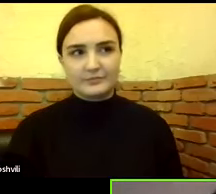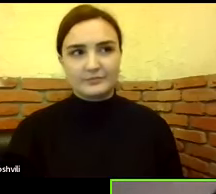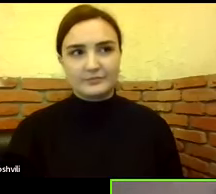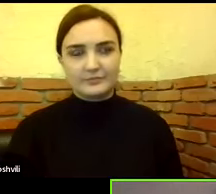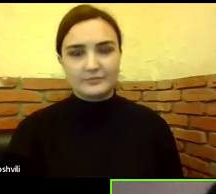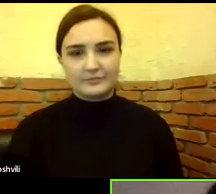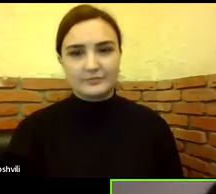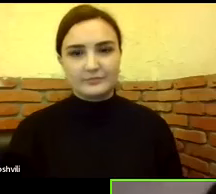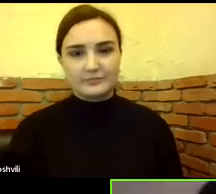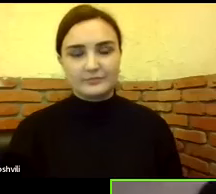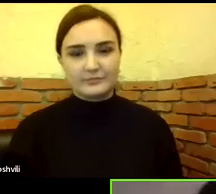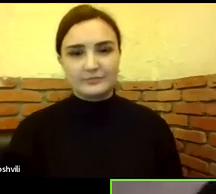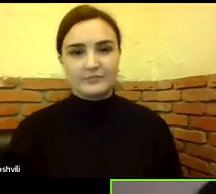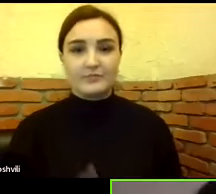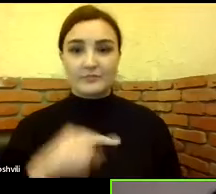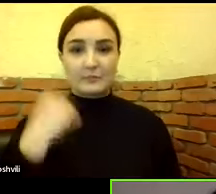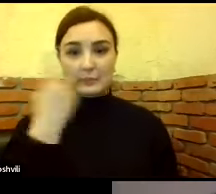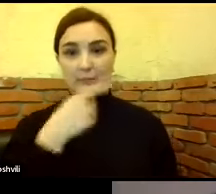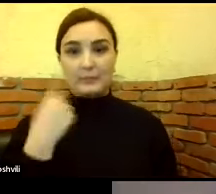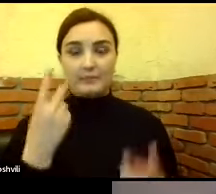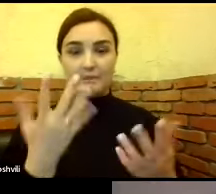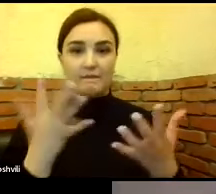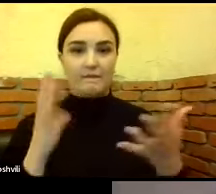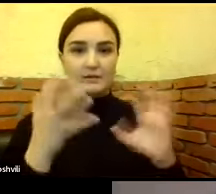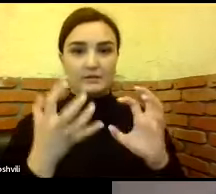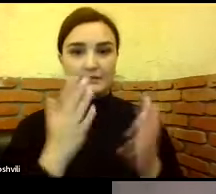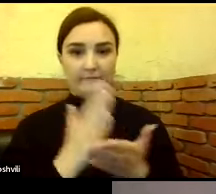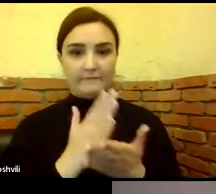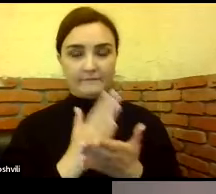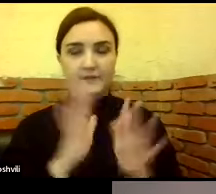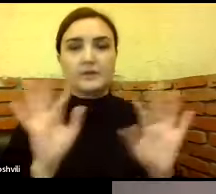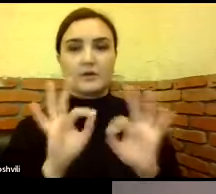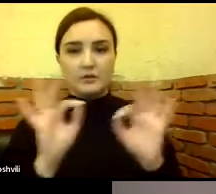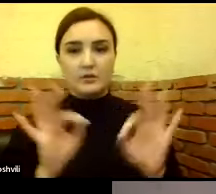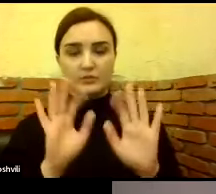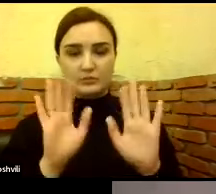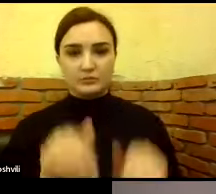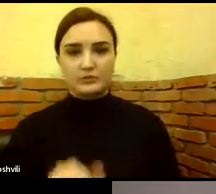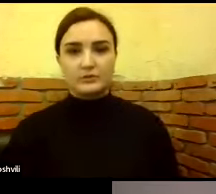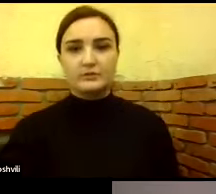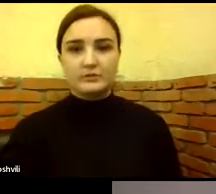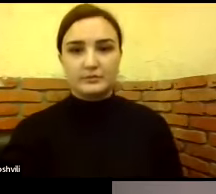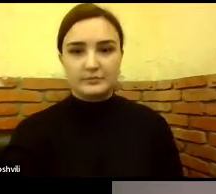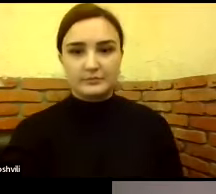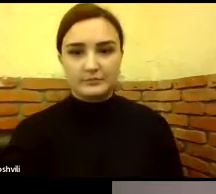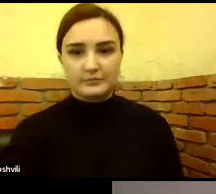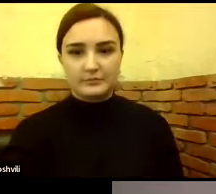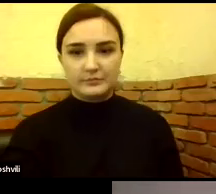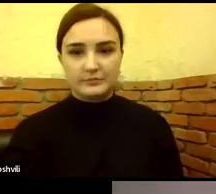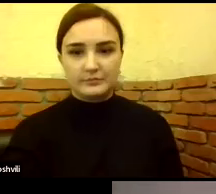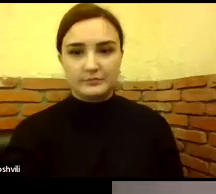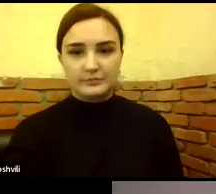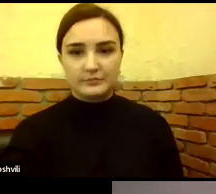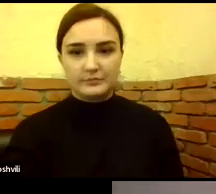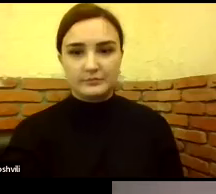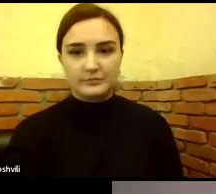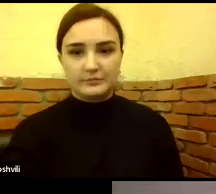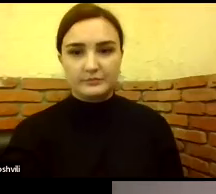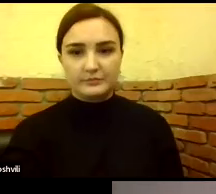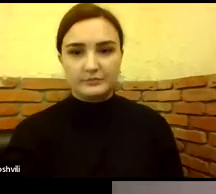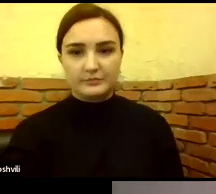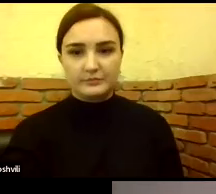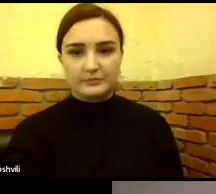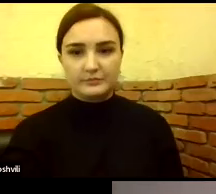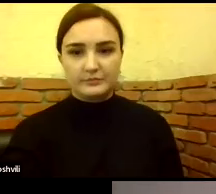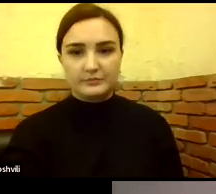კარგი ინტერნეტის აქვს. შენ გამოსახულება ისევ გაჭედილია, არაუშავს, მაინც პრინციპში უკვე ვასრულებთ. ხო, თამამებზე იდექი. თამამებს